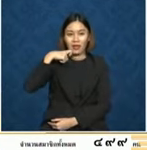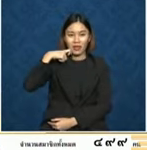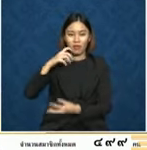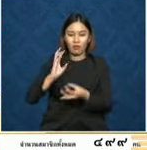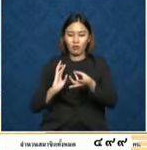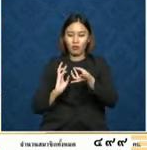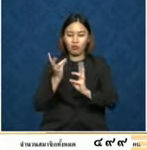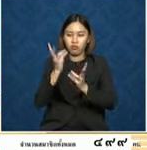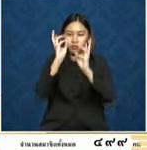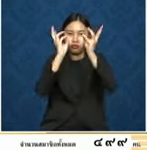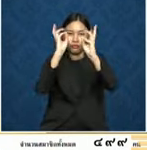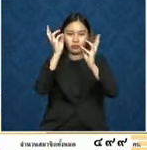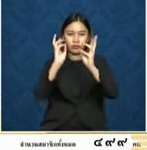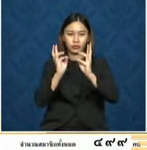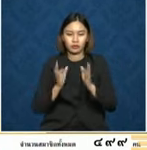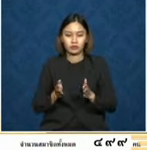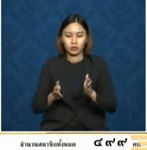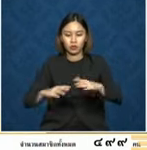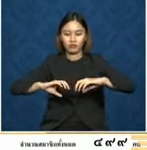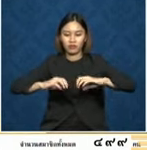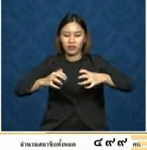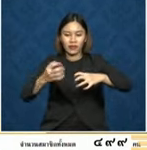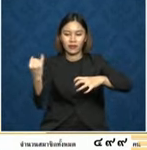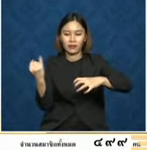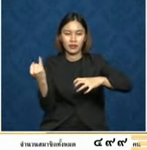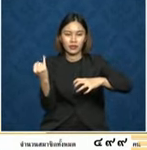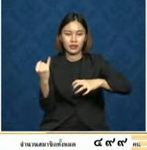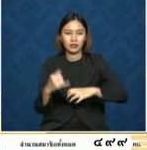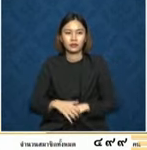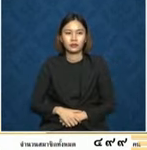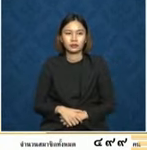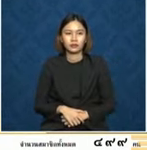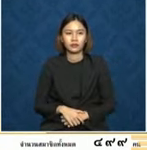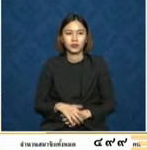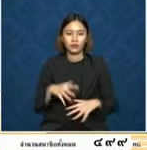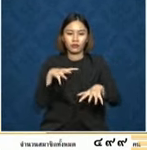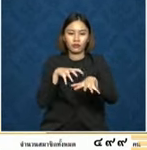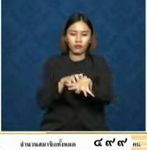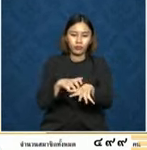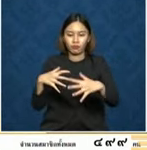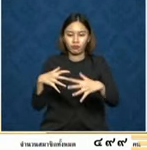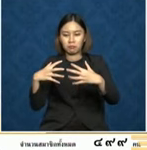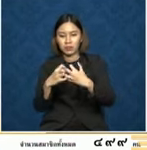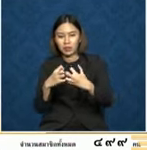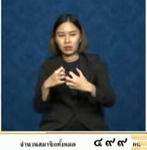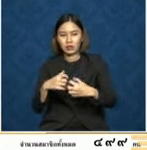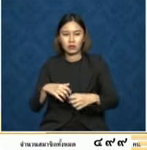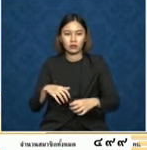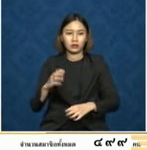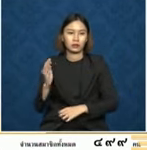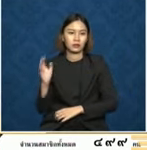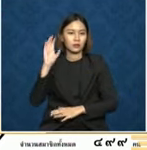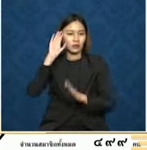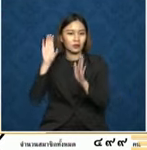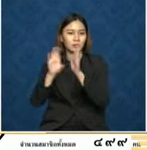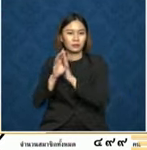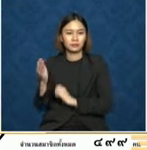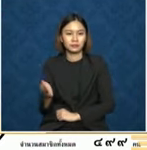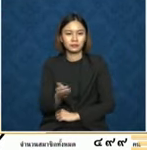นถนนไม่ดีเกิดอุบัติเหตุขอภาพต่อไปครับ